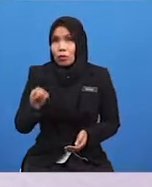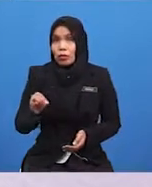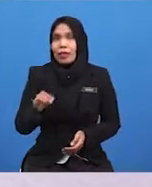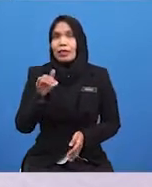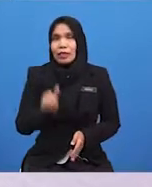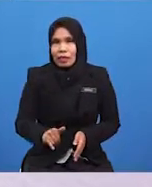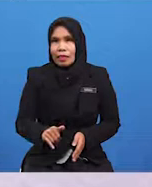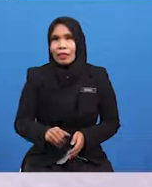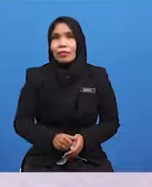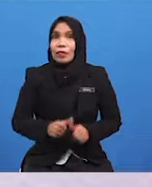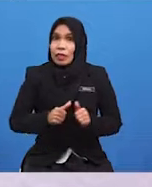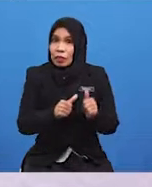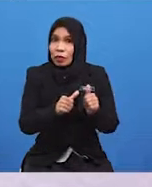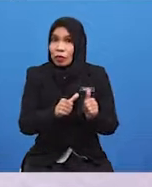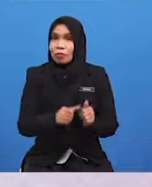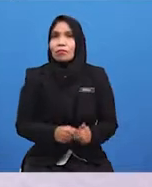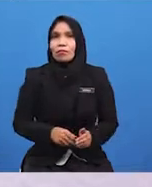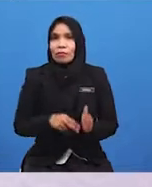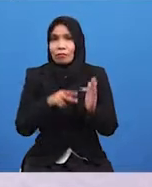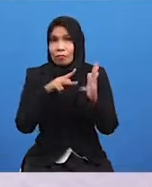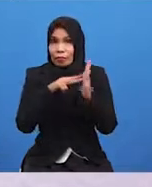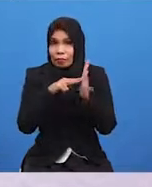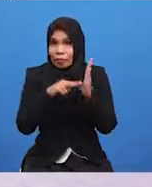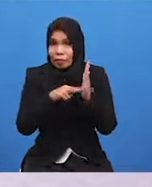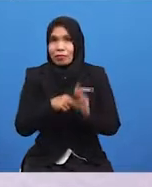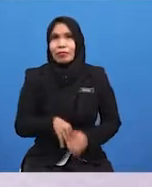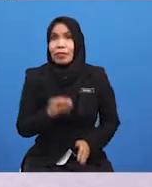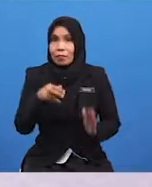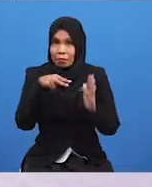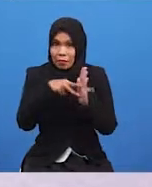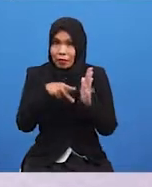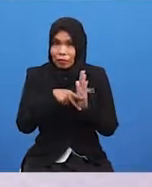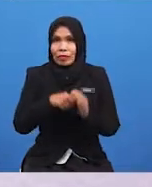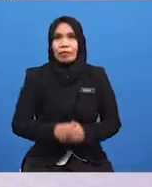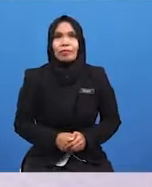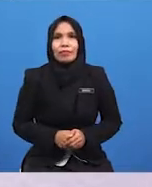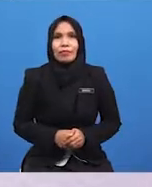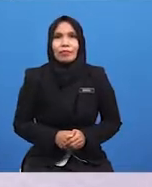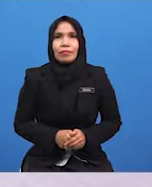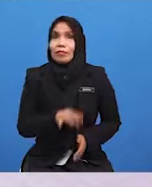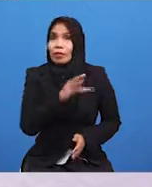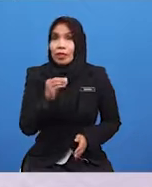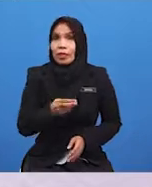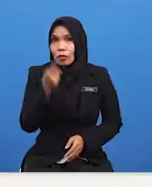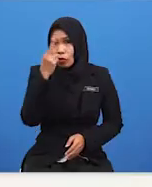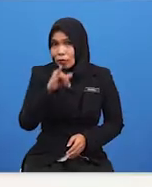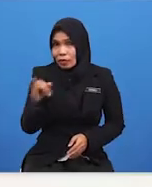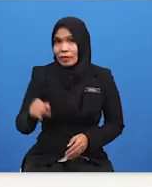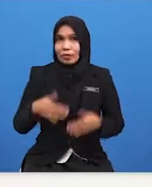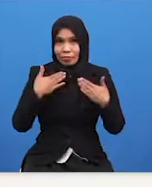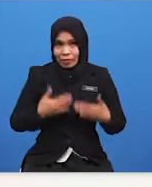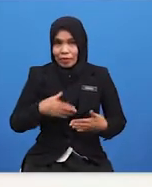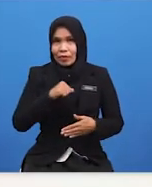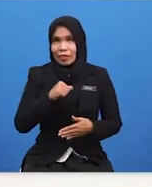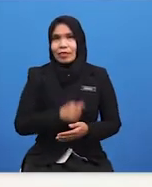peraturan dan seterusnya lebih diri sendiri hai tuh